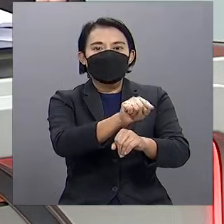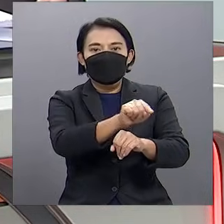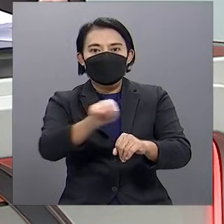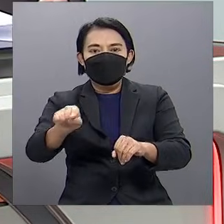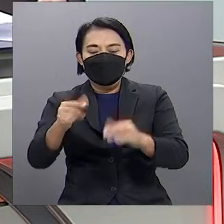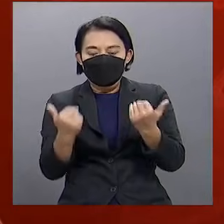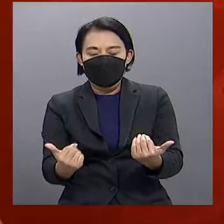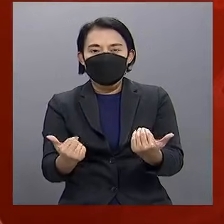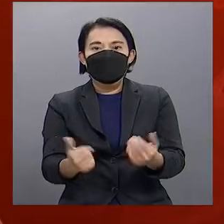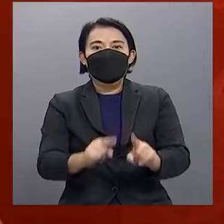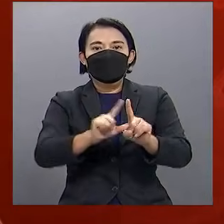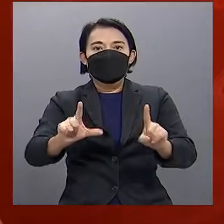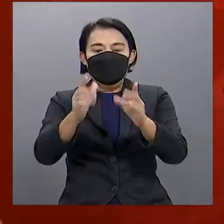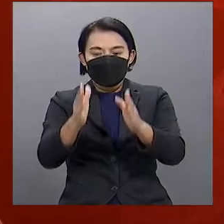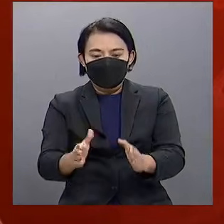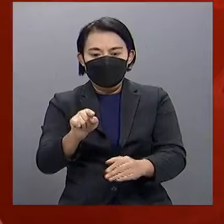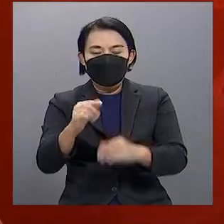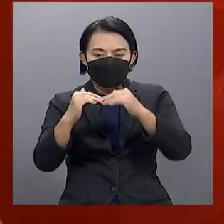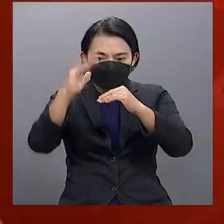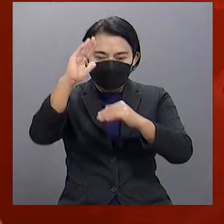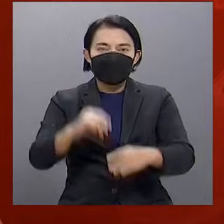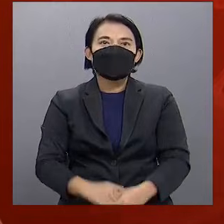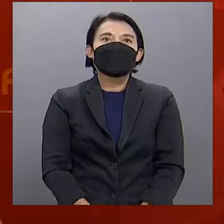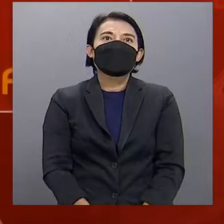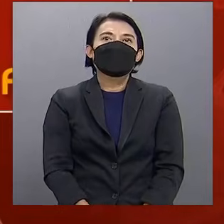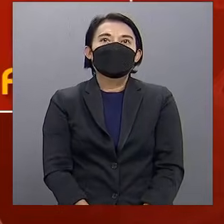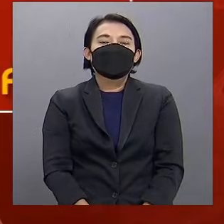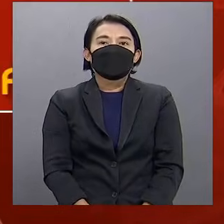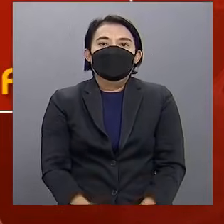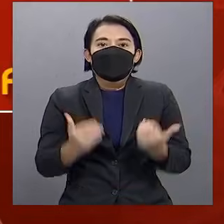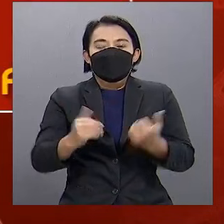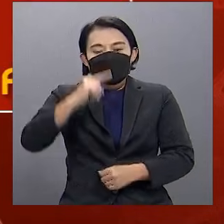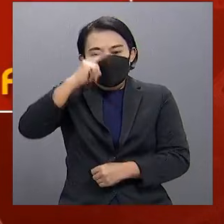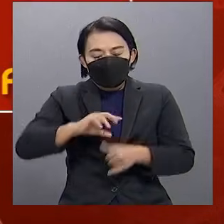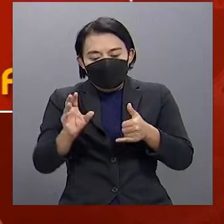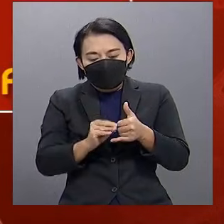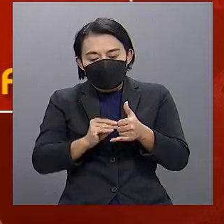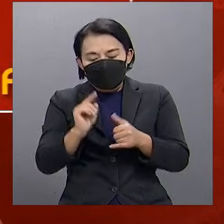วในวันนี้ค่ะวันนี้ไทยมีผู้ติดเชื้อรายใหม่รวม